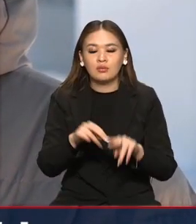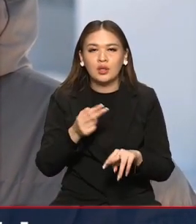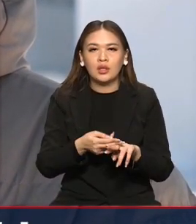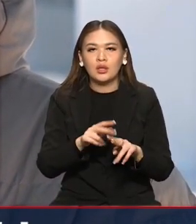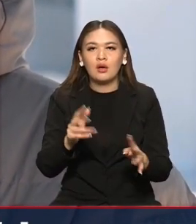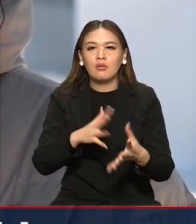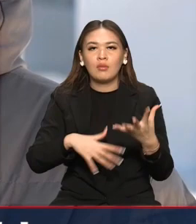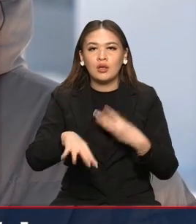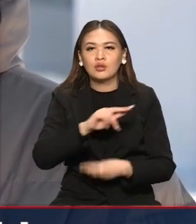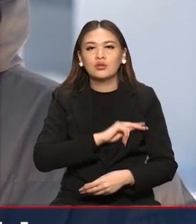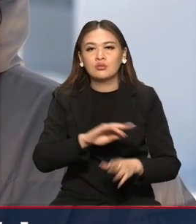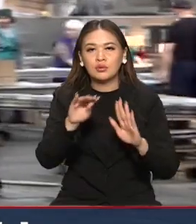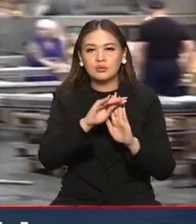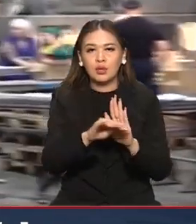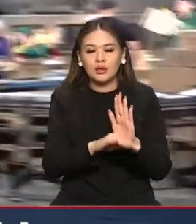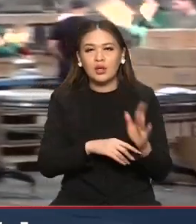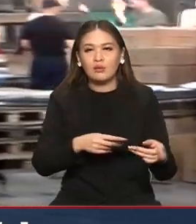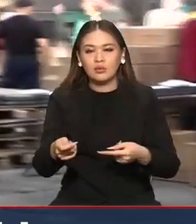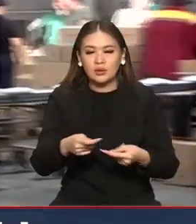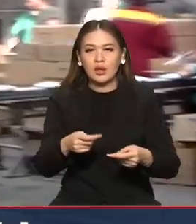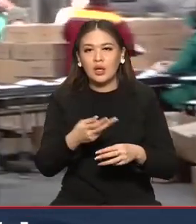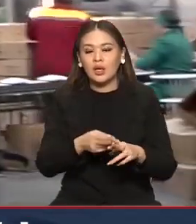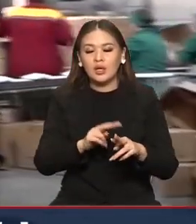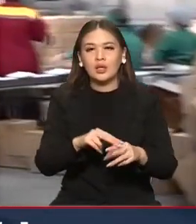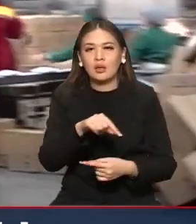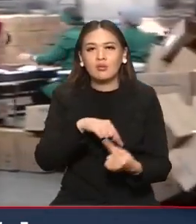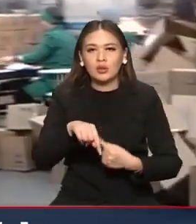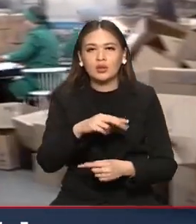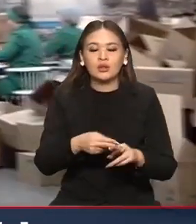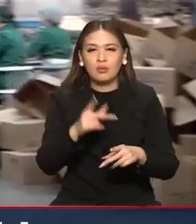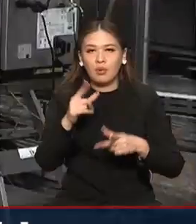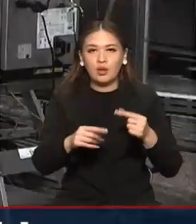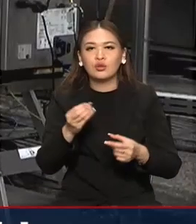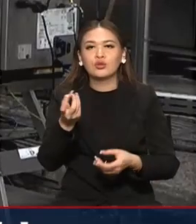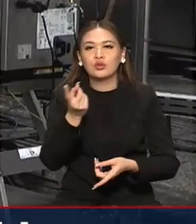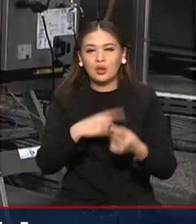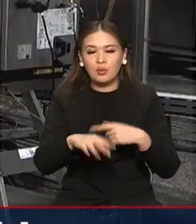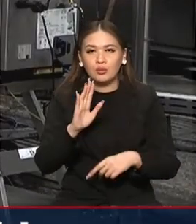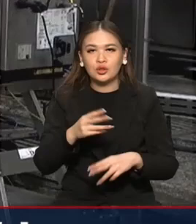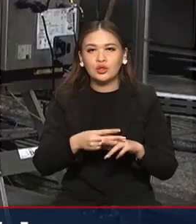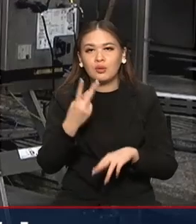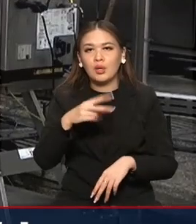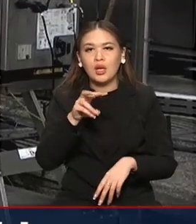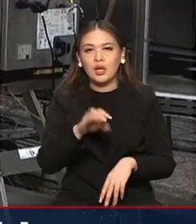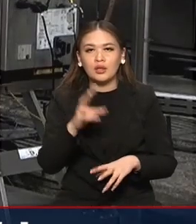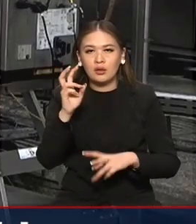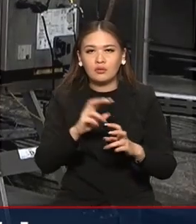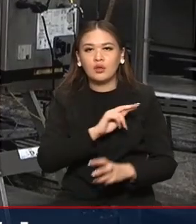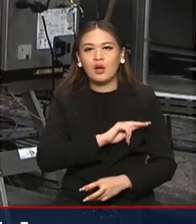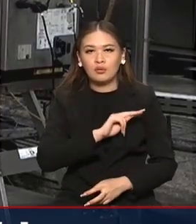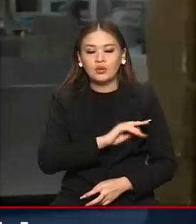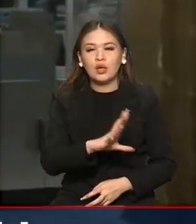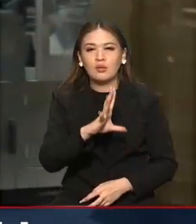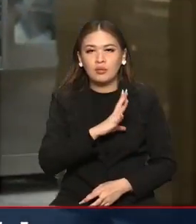Барлық жұмыс бағдарламамен басқарылады. Ал бұл кәсіпорында сүт қайта өңделеді. Зауыт 20 жылдан астам уақыт бойы табысты жұмыс істеп